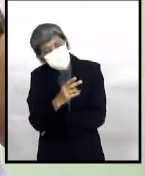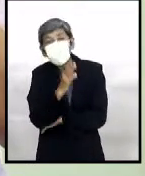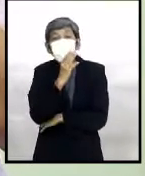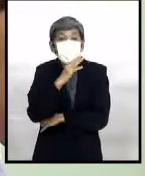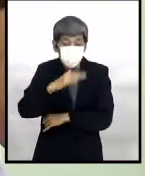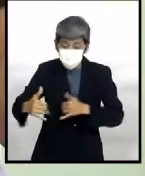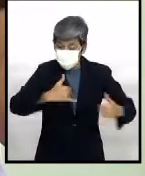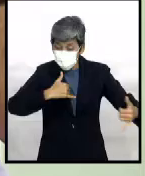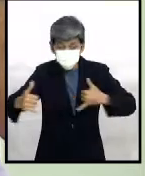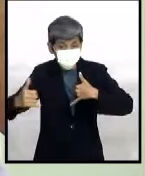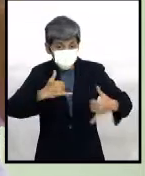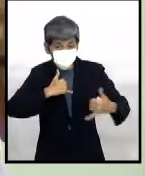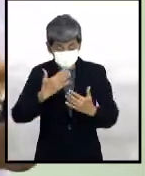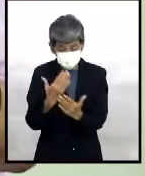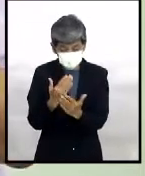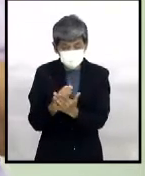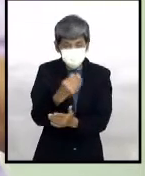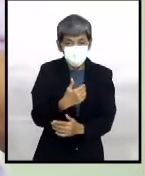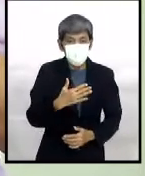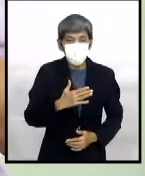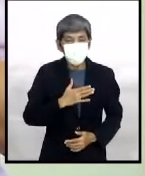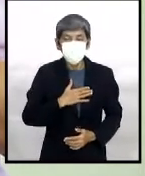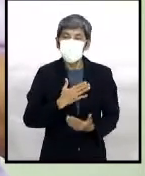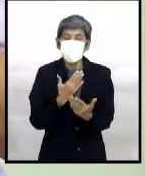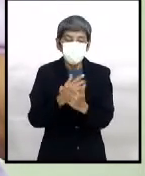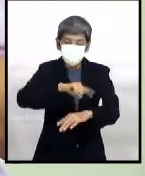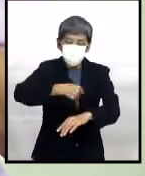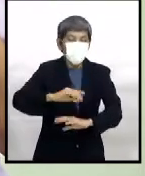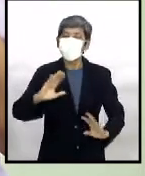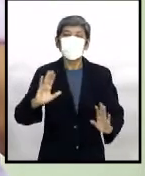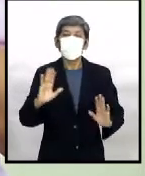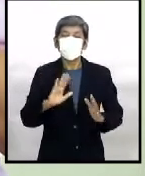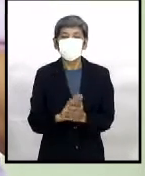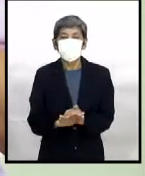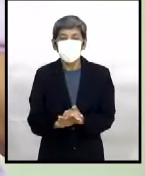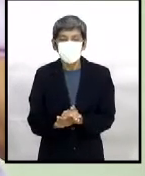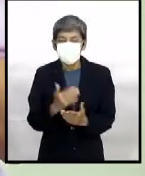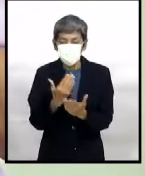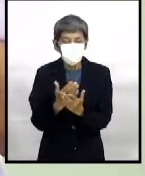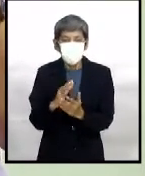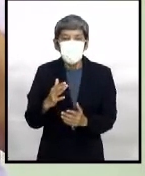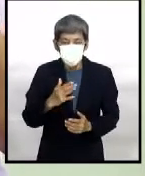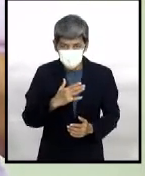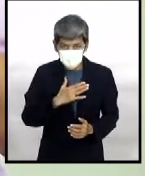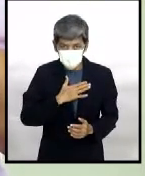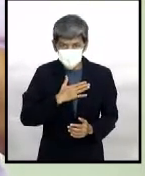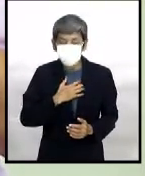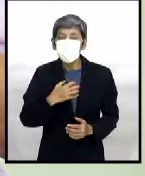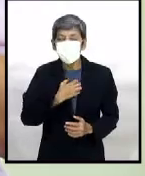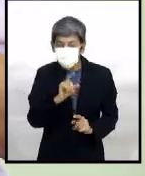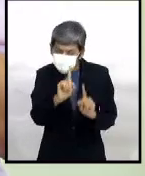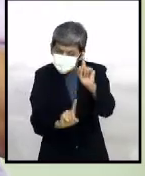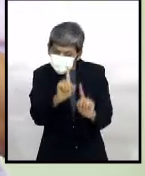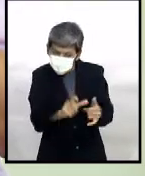มมติถ้าเป็นเด็กที่มาเรียนเสียค่าเรียนนะผมจะไม่คิดชั่วโมงเพราะว่าไม่ให้เด็กเสียประโยชน์ก็คือว่าเพื่อจะ